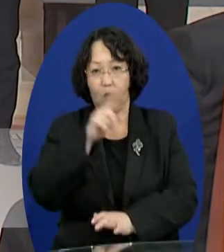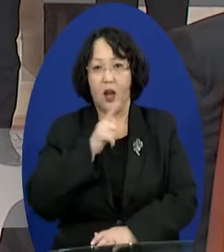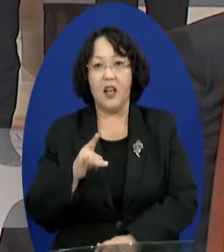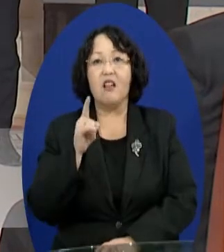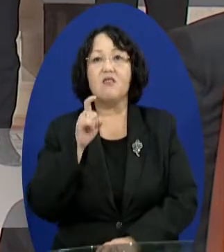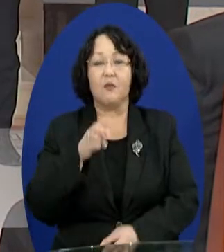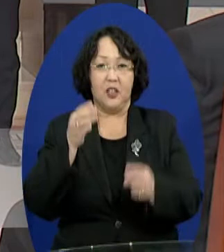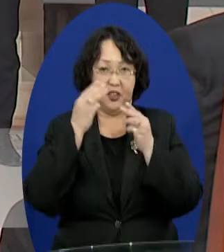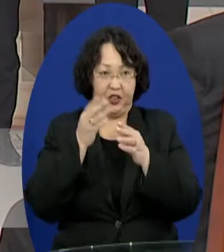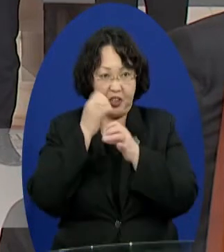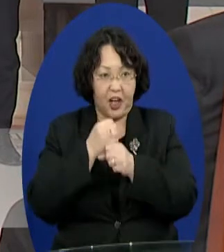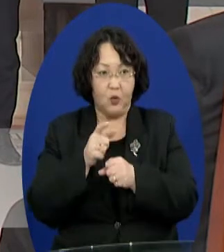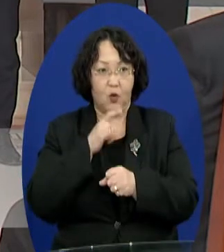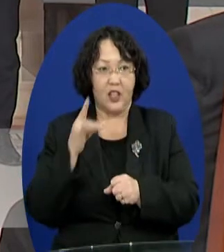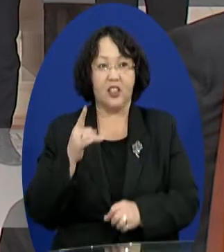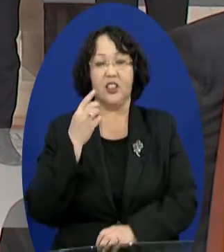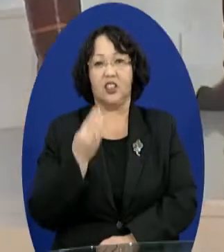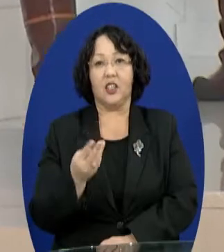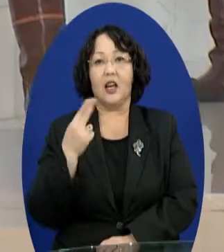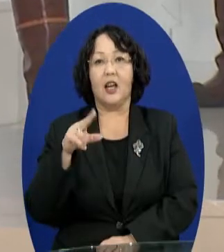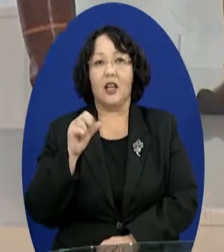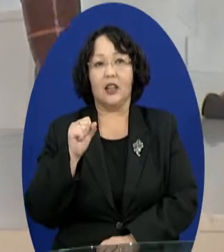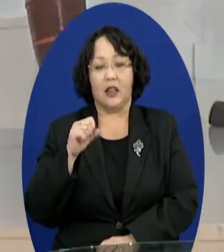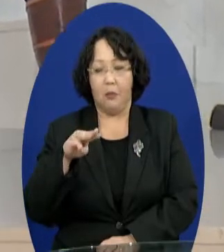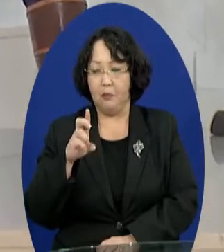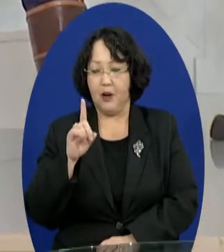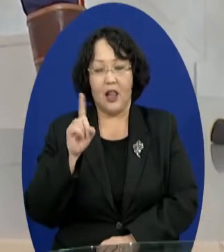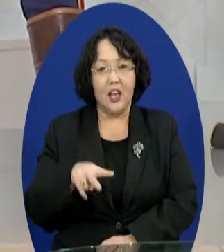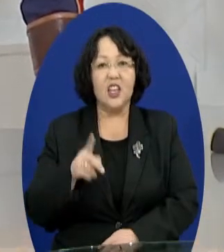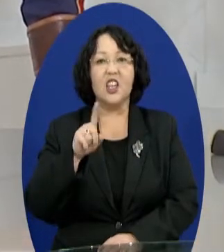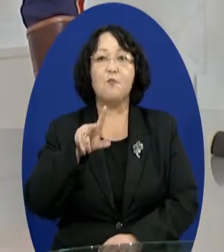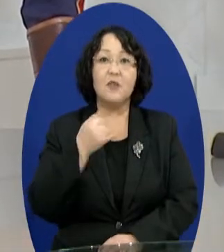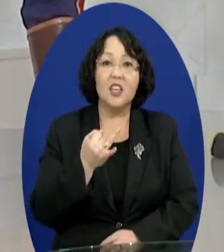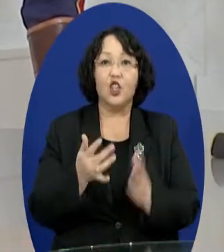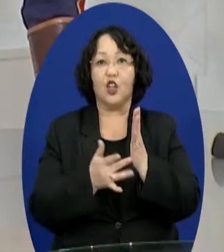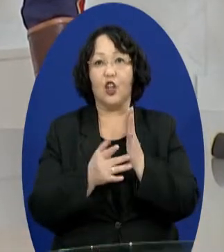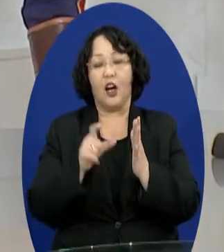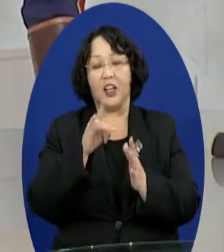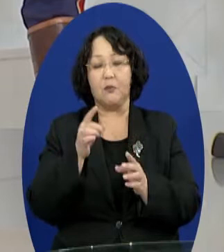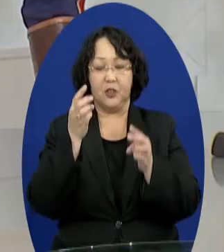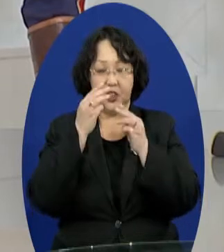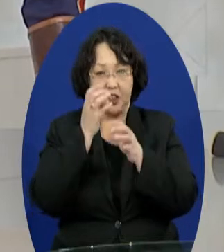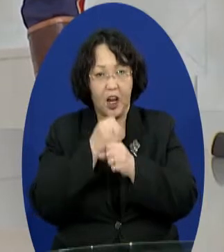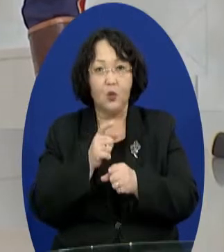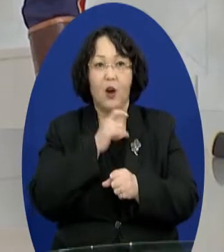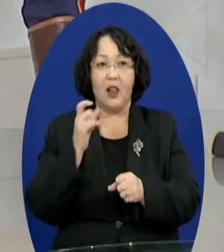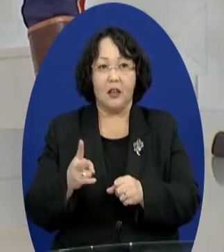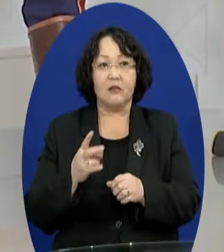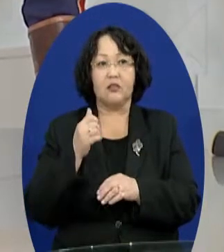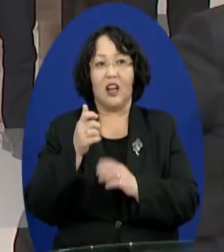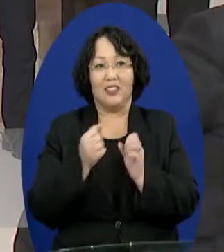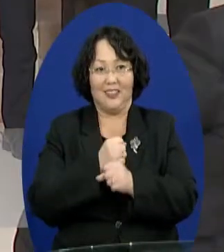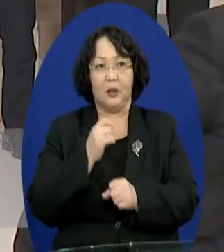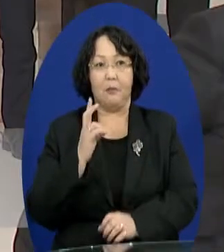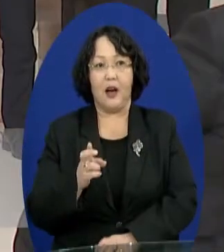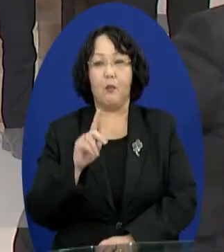ажилтан Ширчингийн Дэмбрэл хийм технологийн үрэлэнгийн эрдэм шинжилгээний тэргүүлэх ажилтан Бар насангийн бүрвсүрэн